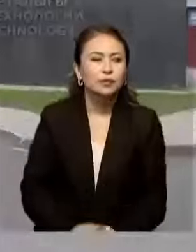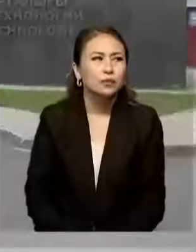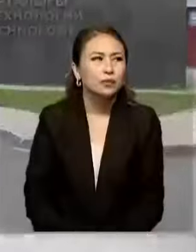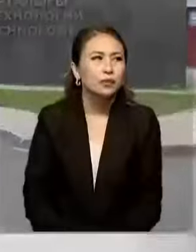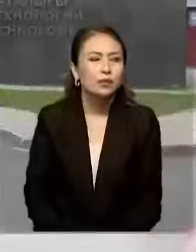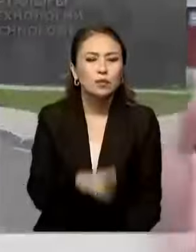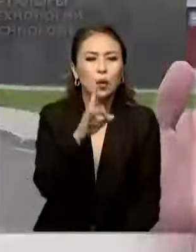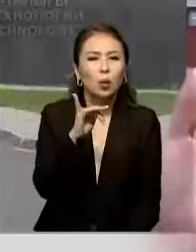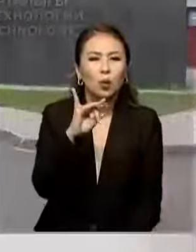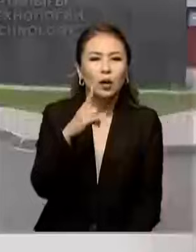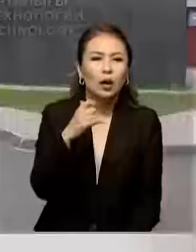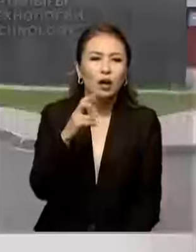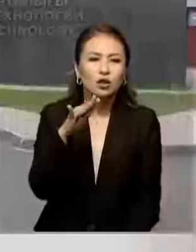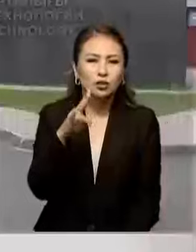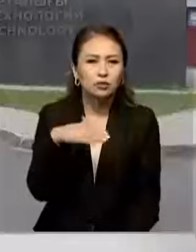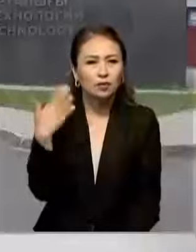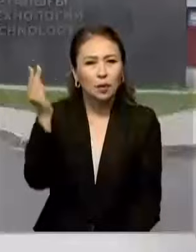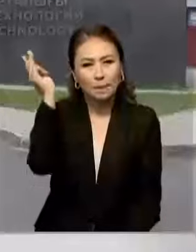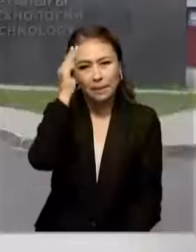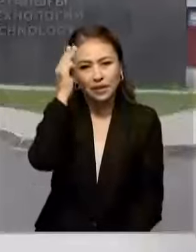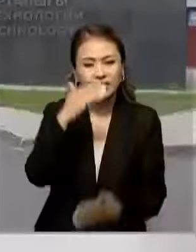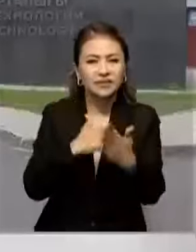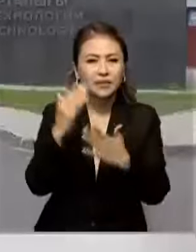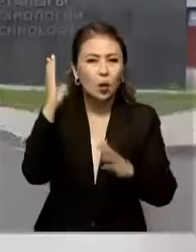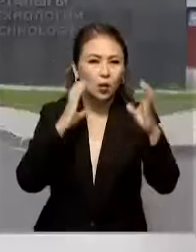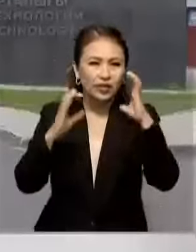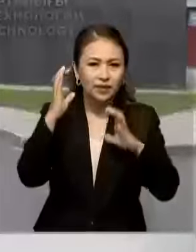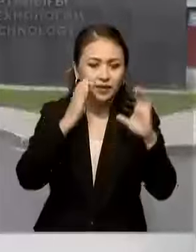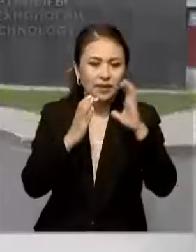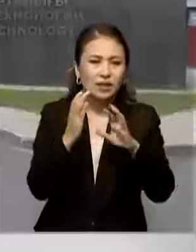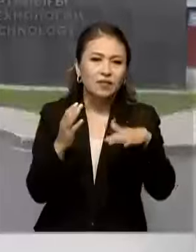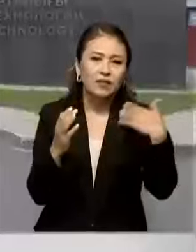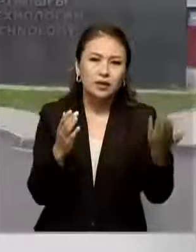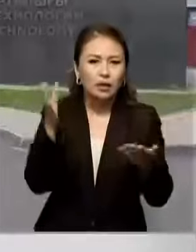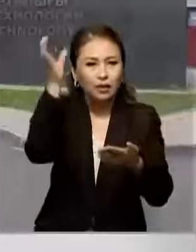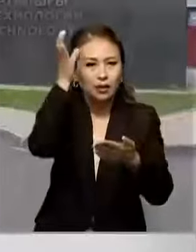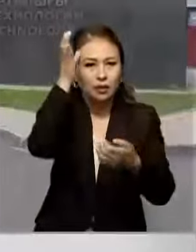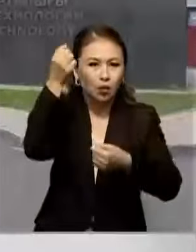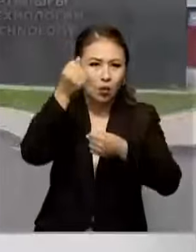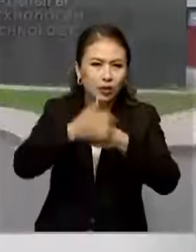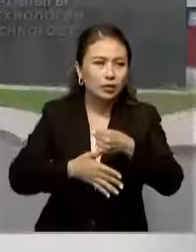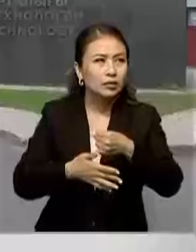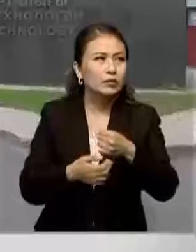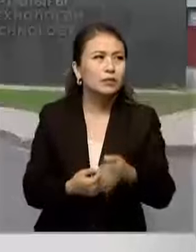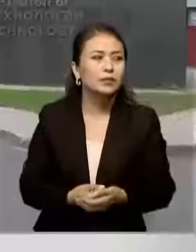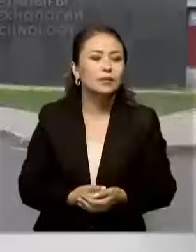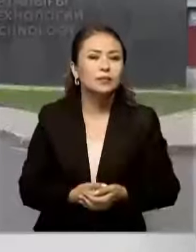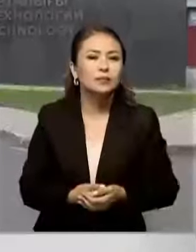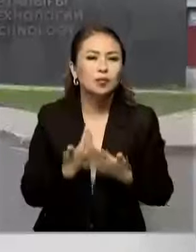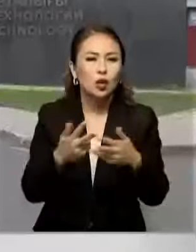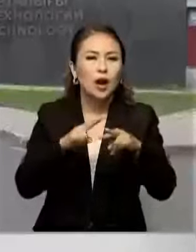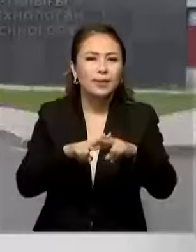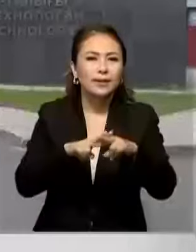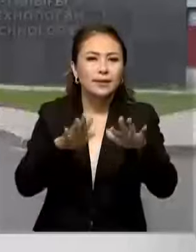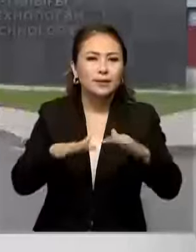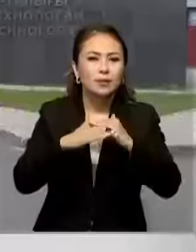бойында оң жағында білім, жоғары білім ордасы, сол жағында мына ғылым ордасы. Бұл Астананың